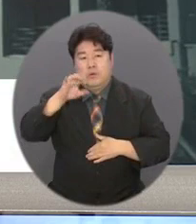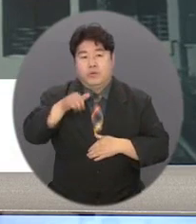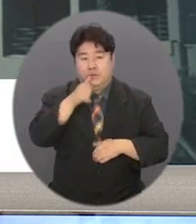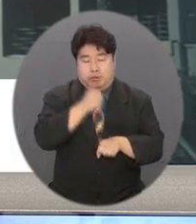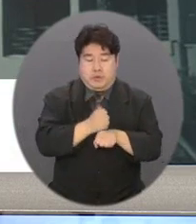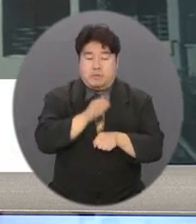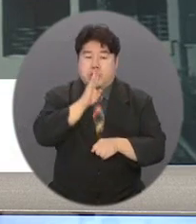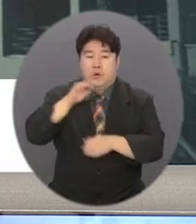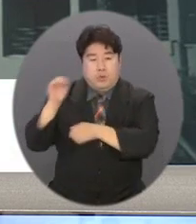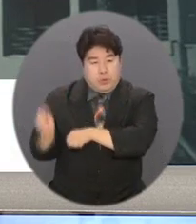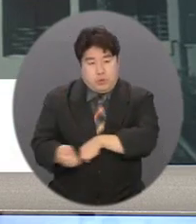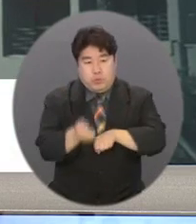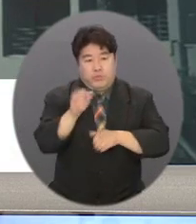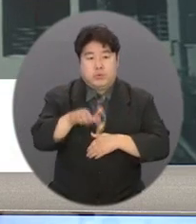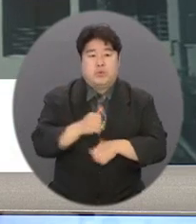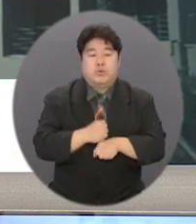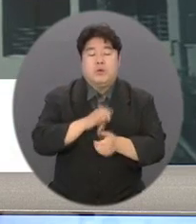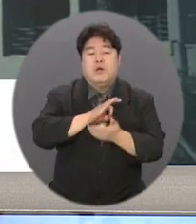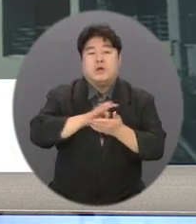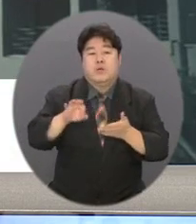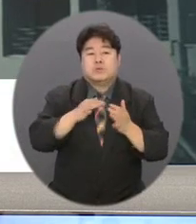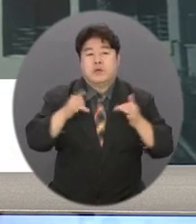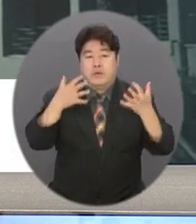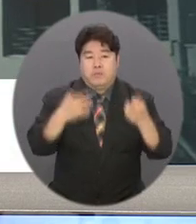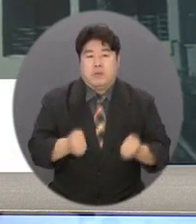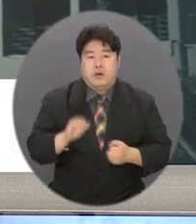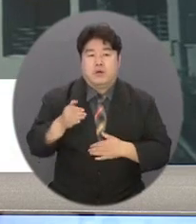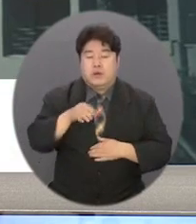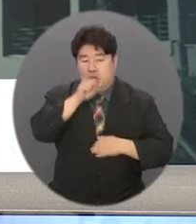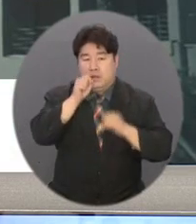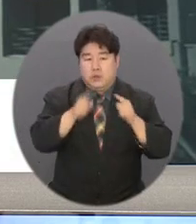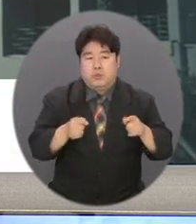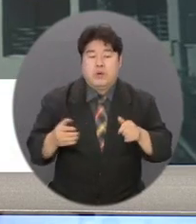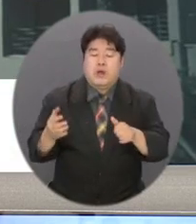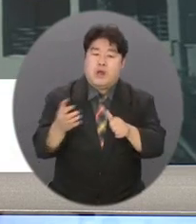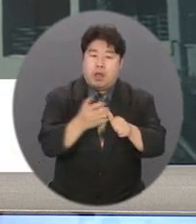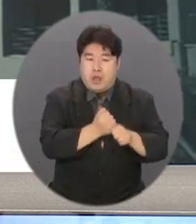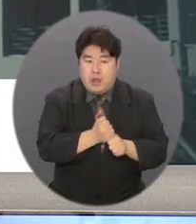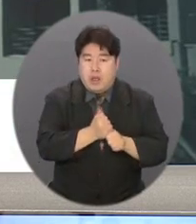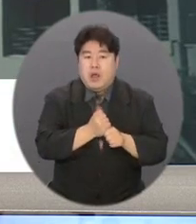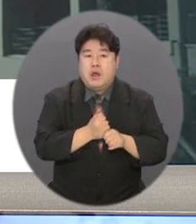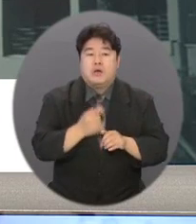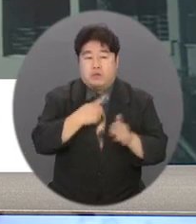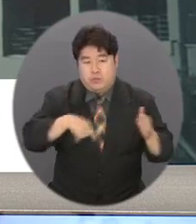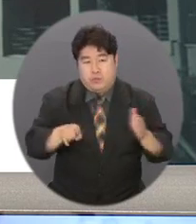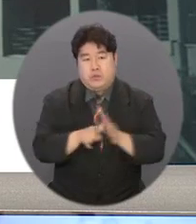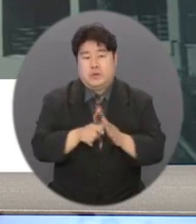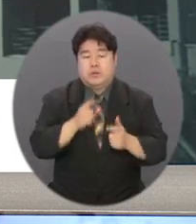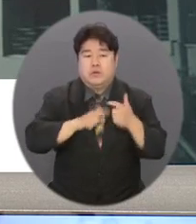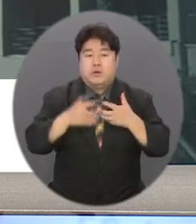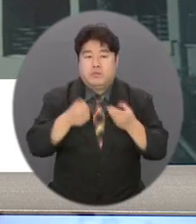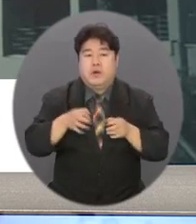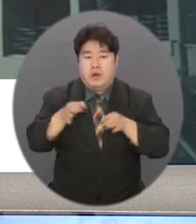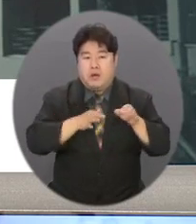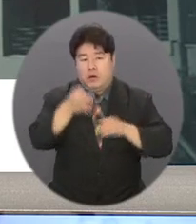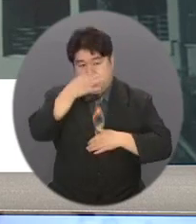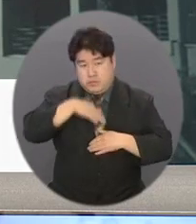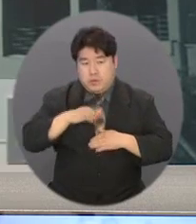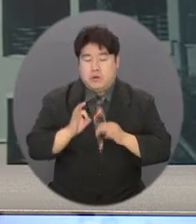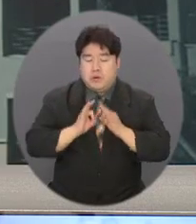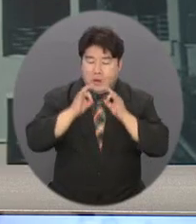골프장 인데요 이용객들이 많아지자 기회를 놓치지 않고 더 많은 영업 이익을 얻으려는 꼼수 도 성행하고